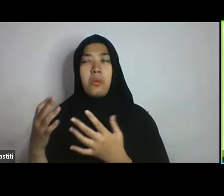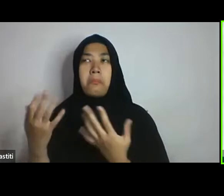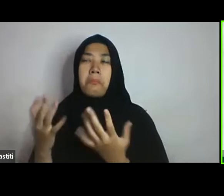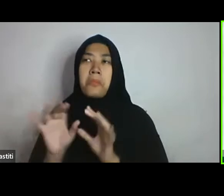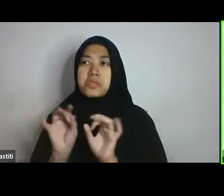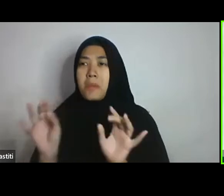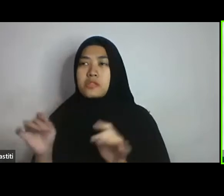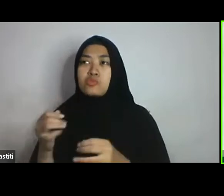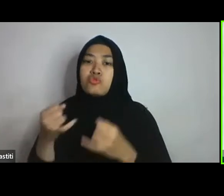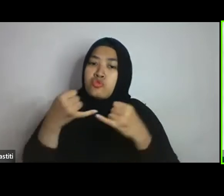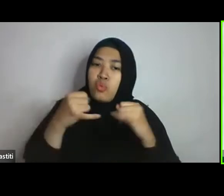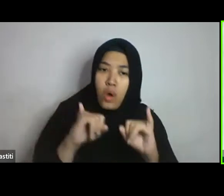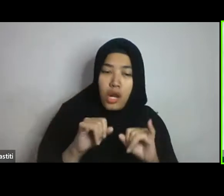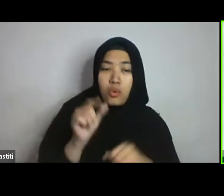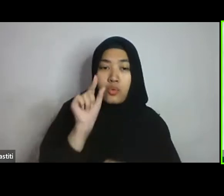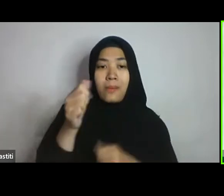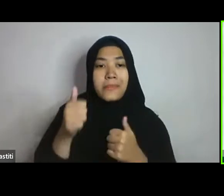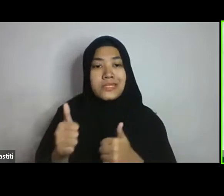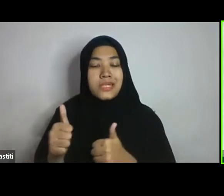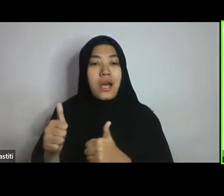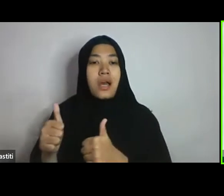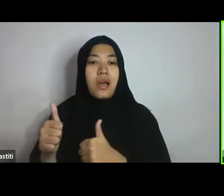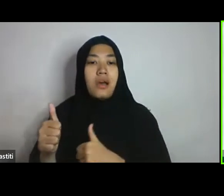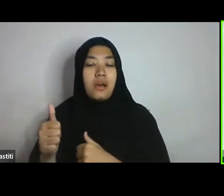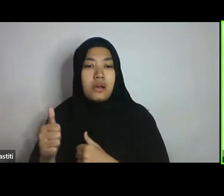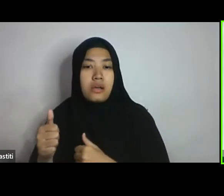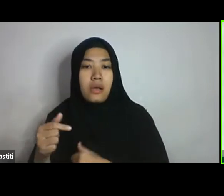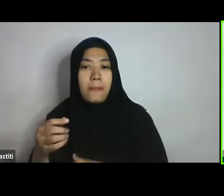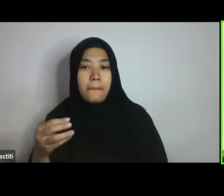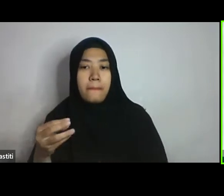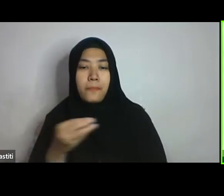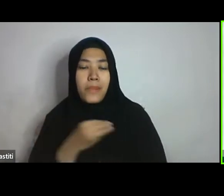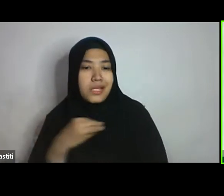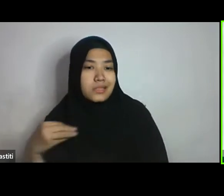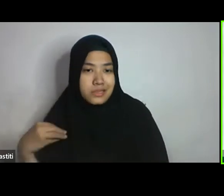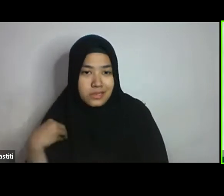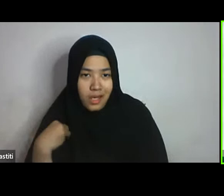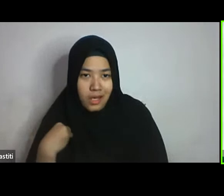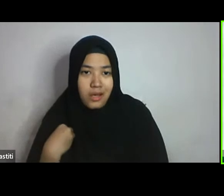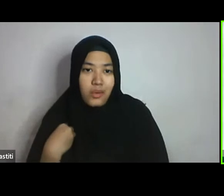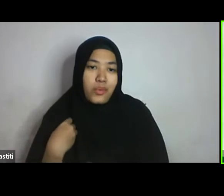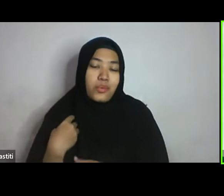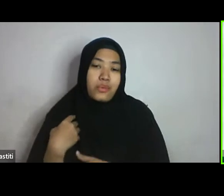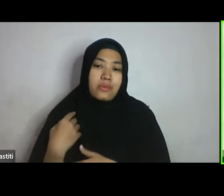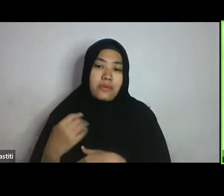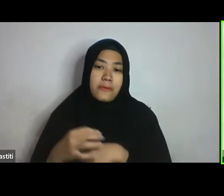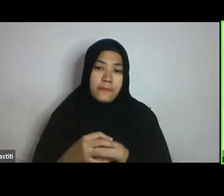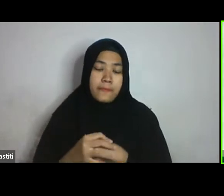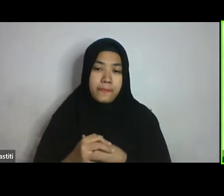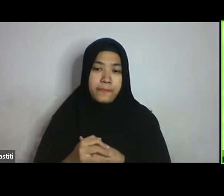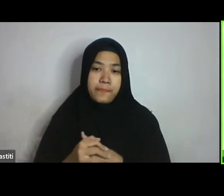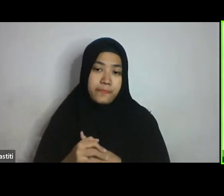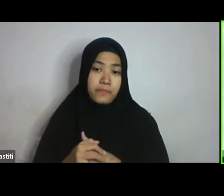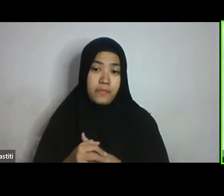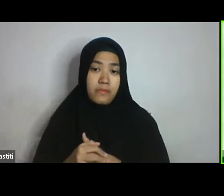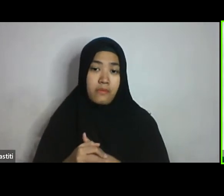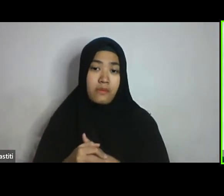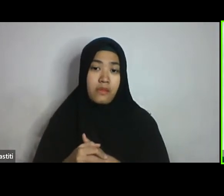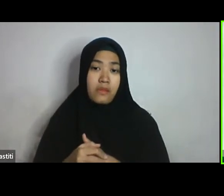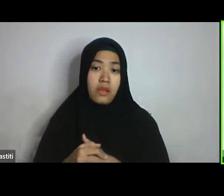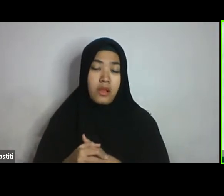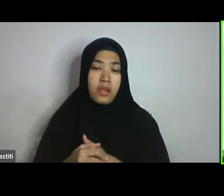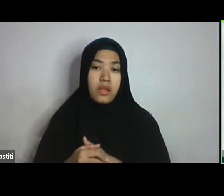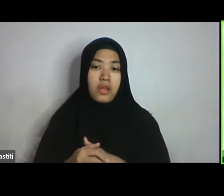sampai membawa pasien ke pusat layanan kesehatan itu memang transportasi itu belum